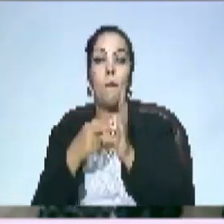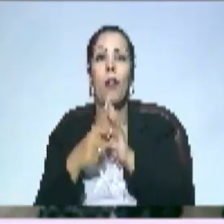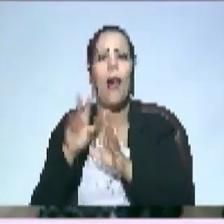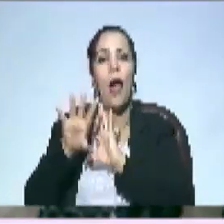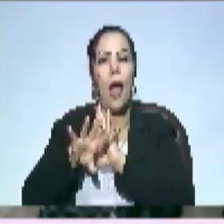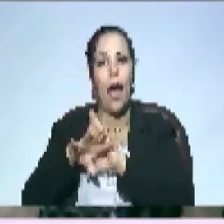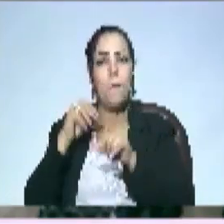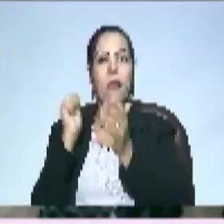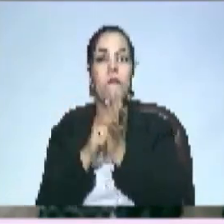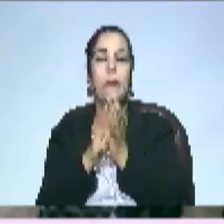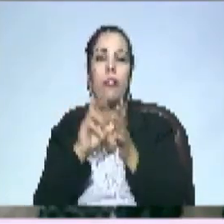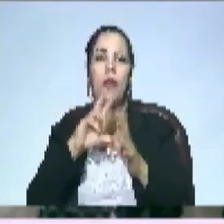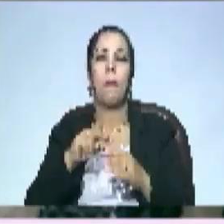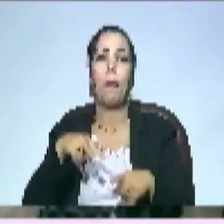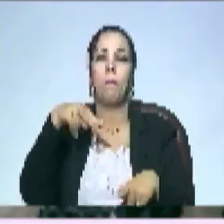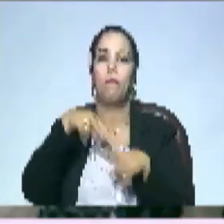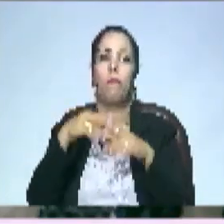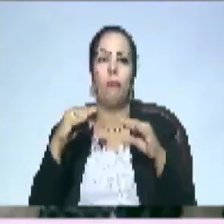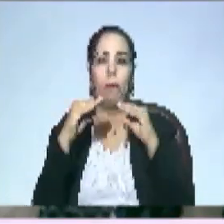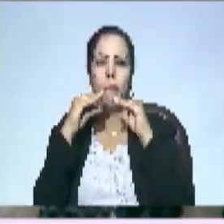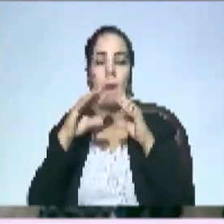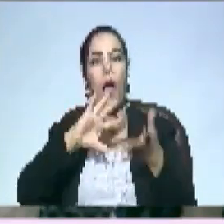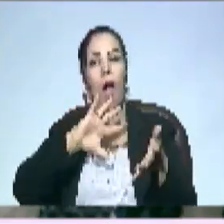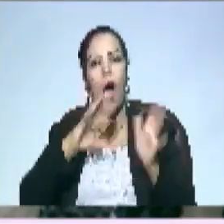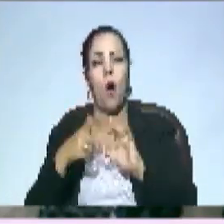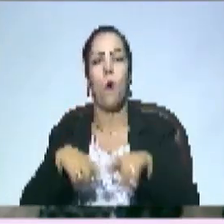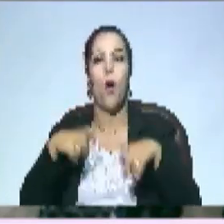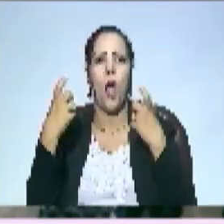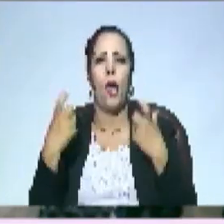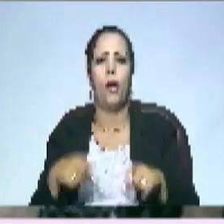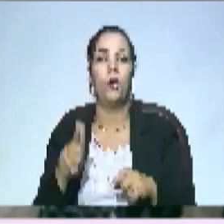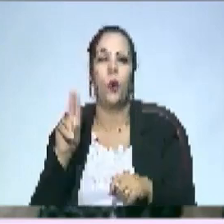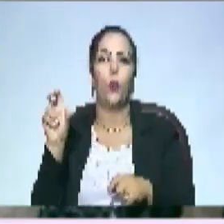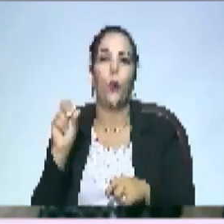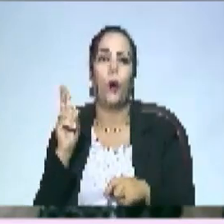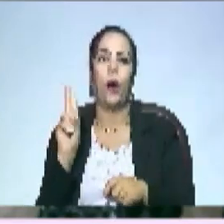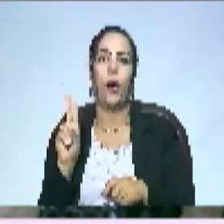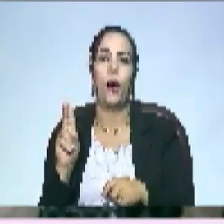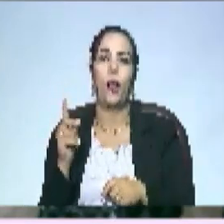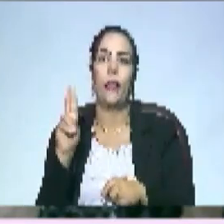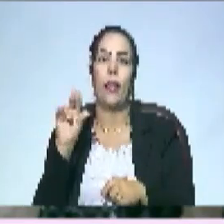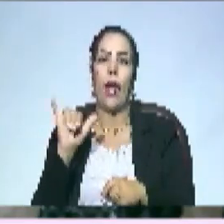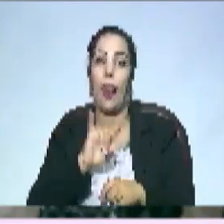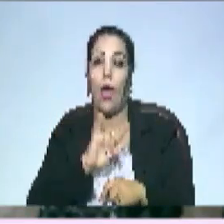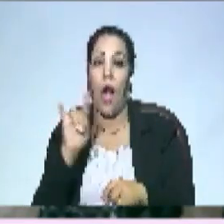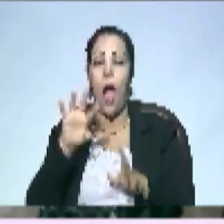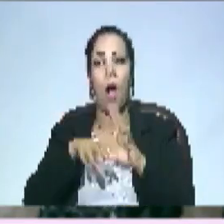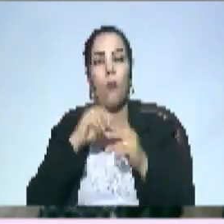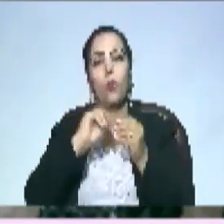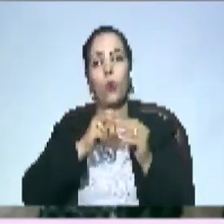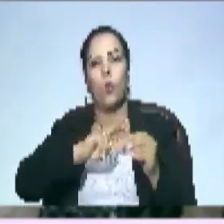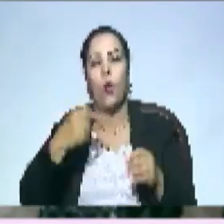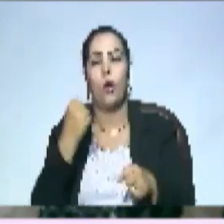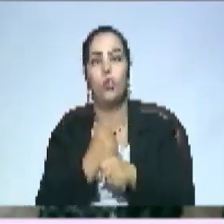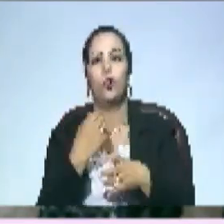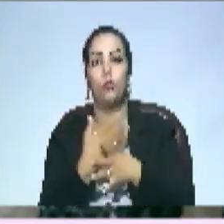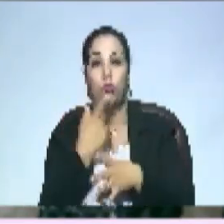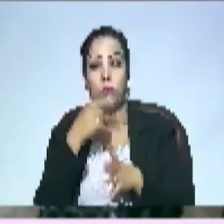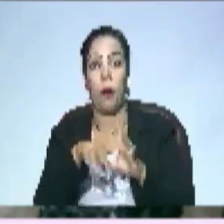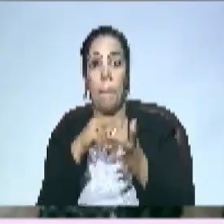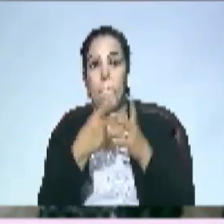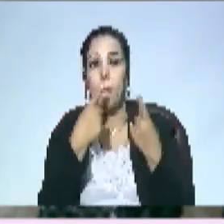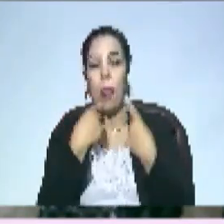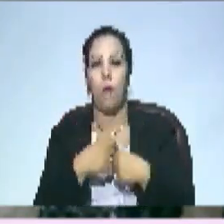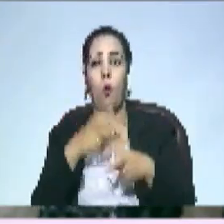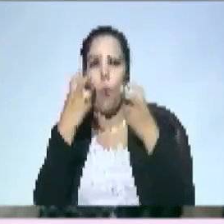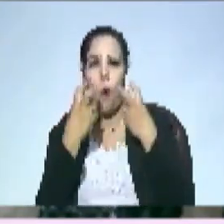احنا نعمله في البيت زي ما الشيف قال، بعجينة الكريب أو عيش التورتيلا أو أنواع العيش اللي الشيف قالها. يعني ما نوقفش نفسنا في